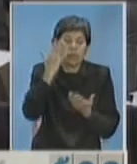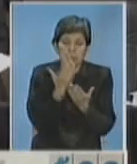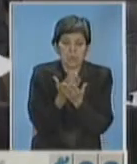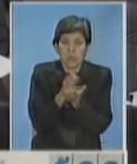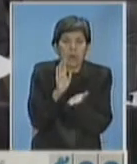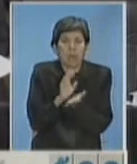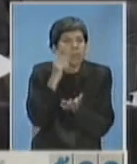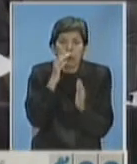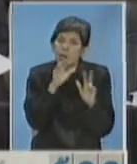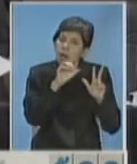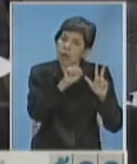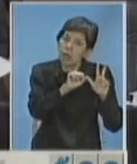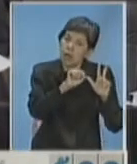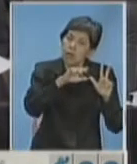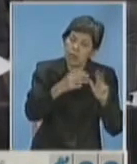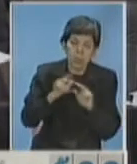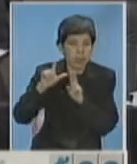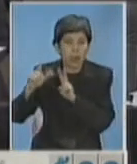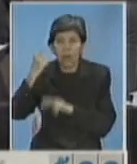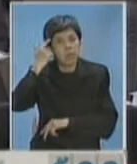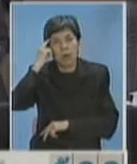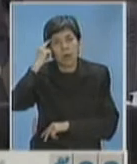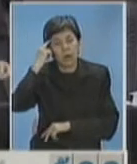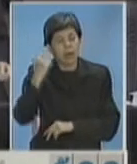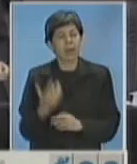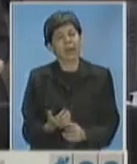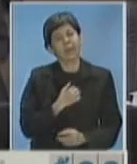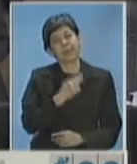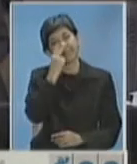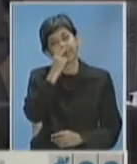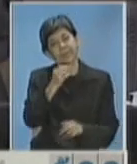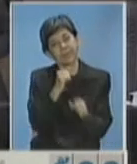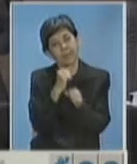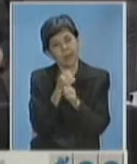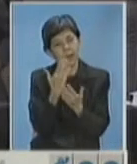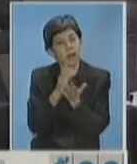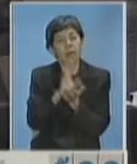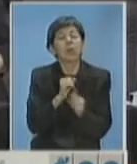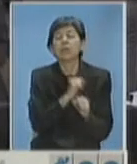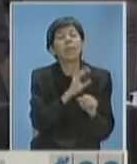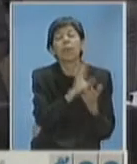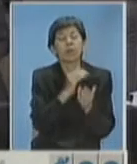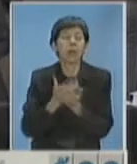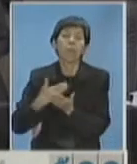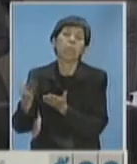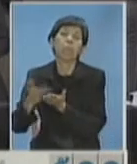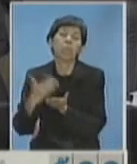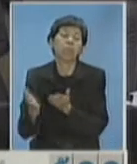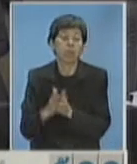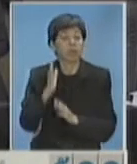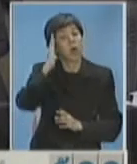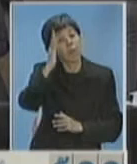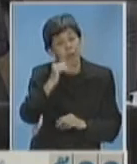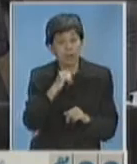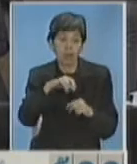งินกู้3แสนล้านกับ2ล้านล้านเนี่ยมีอะไรบ้างดังนั้นเนี่ยจึงเห็นว่าการทำงบประมาณก็ทำไปเงินก็ใช้ไปเดี๋ยวโอกาสหน้า